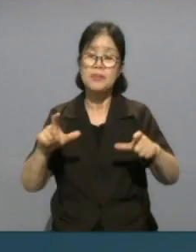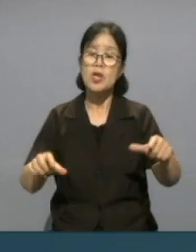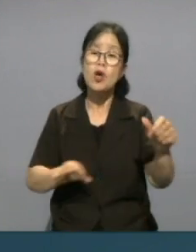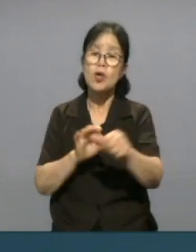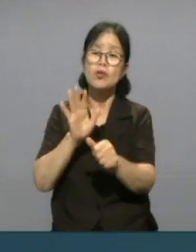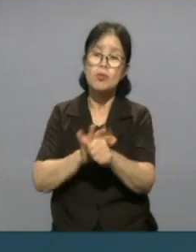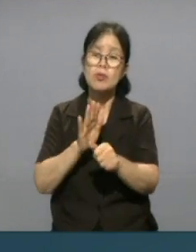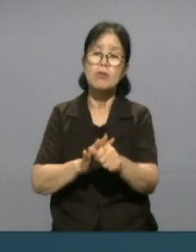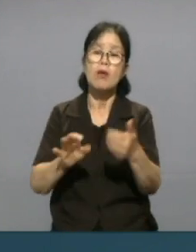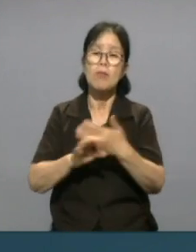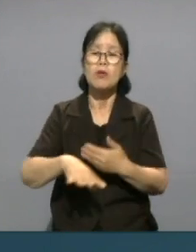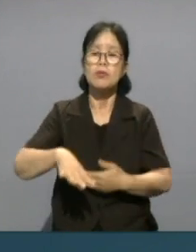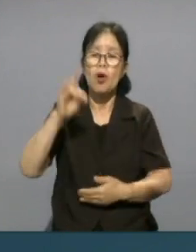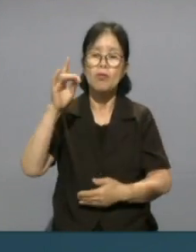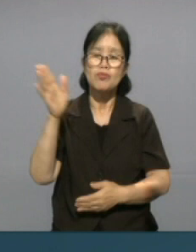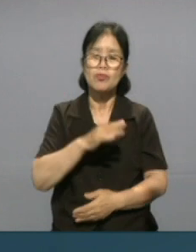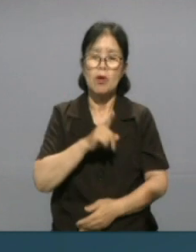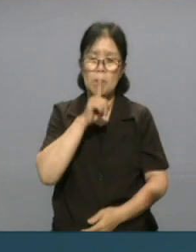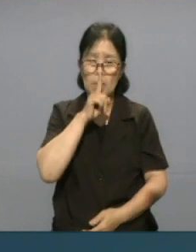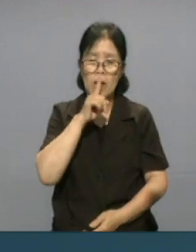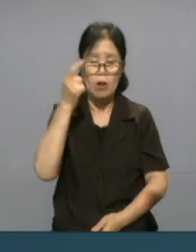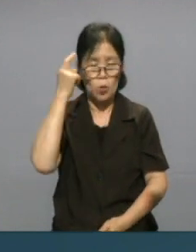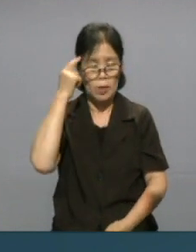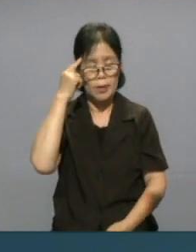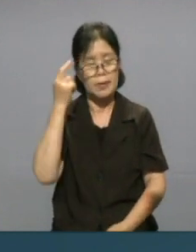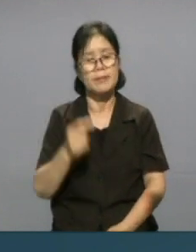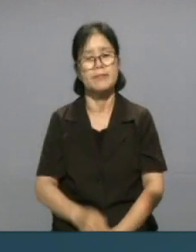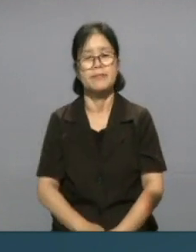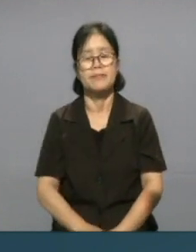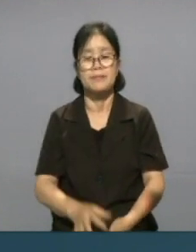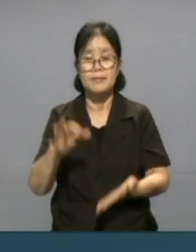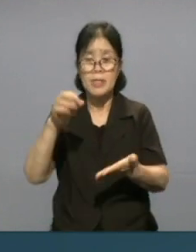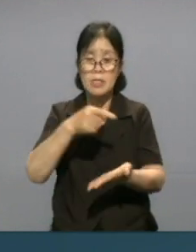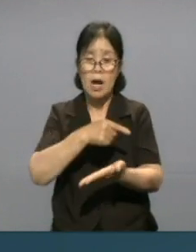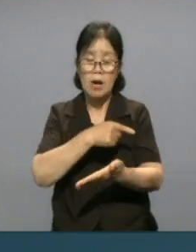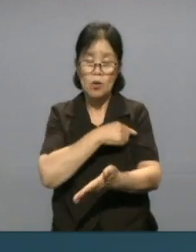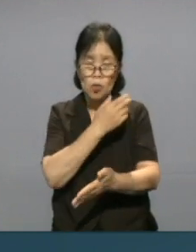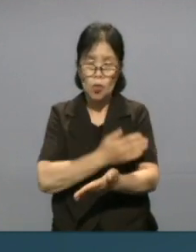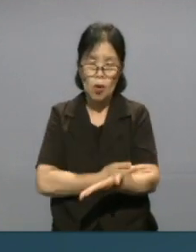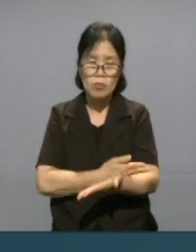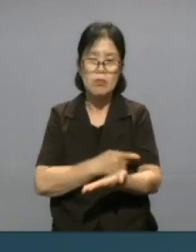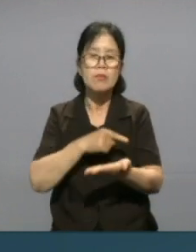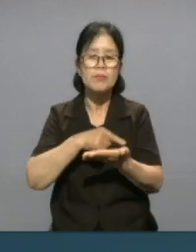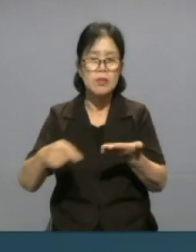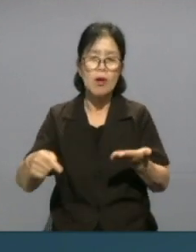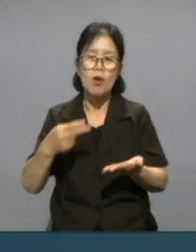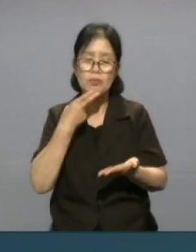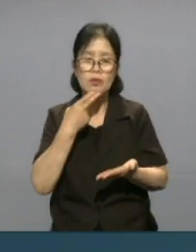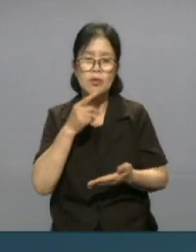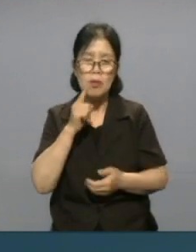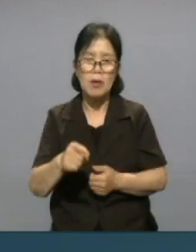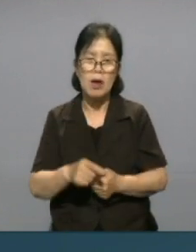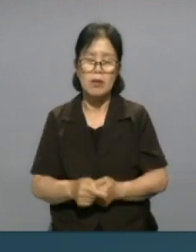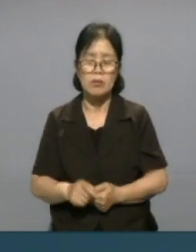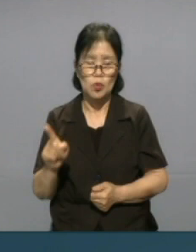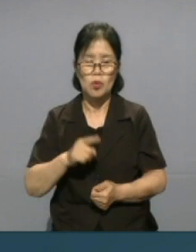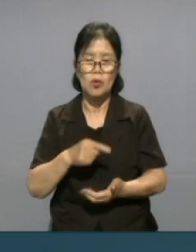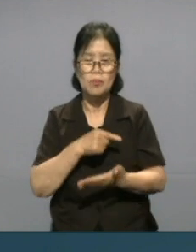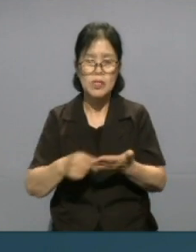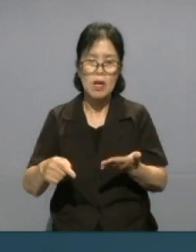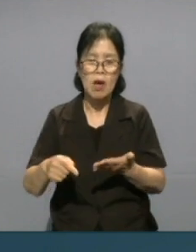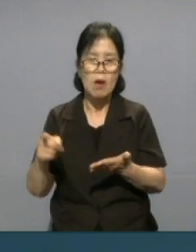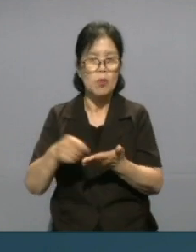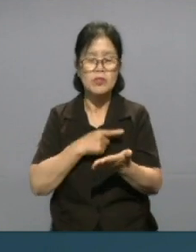처음부터 어필하지 않았는지 묻지 않을 수 없고 재산권 피해도 없을 것이란 말도 만일 피해 시 보상하겠다는 게